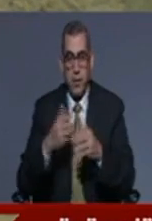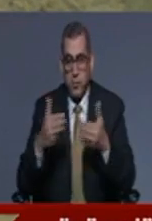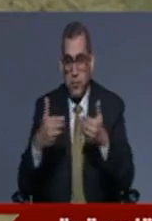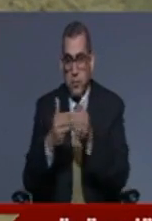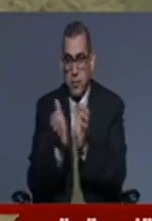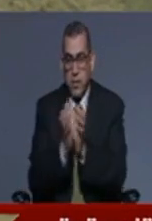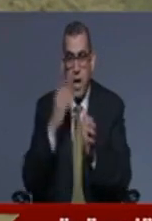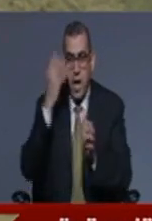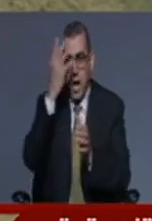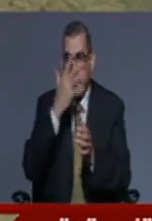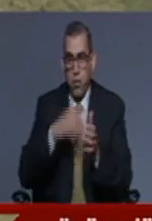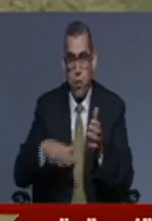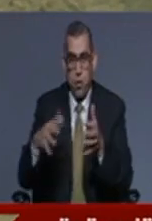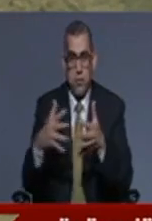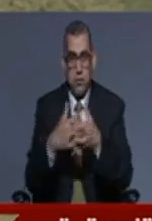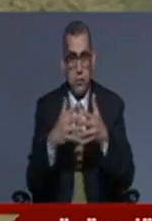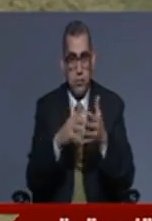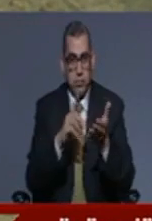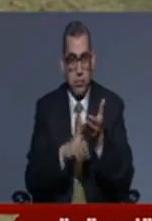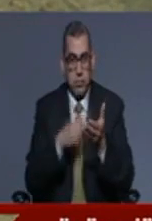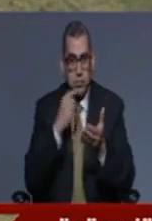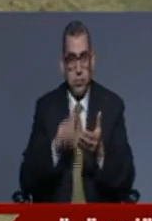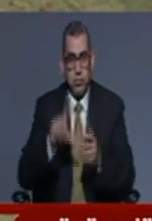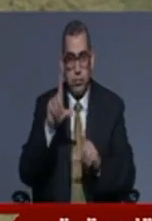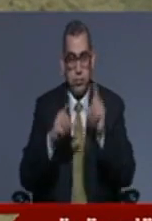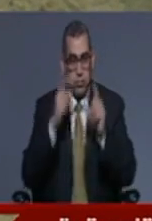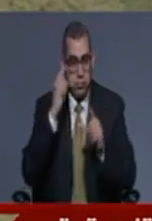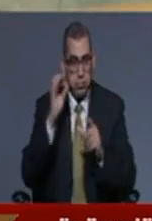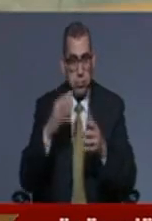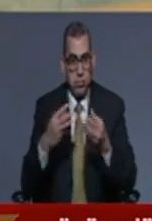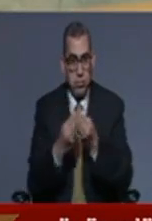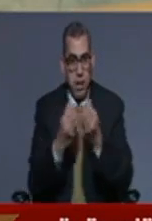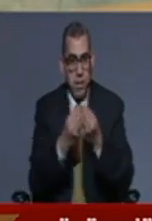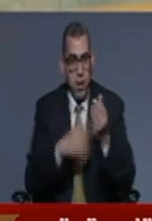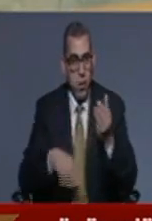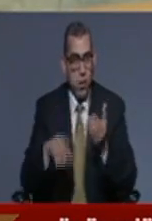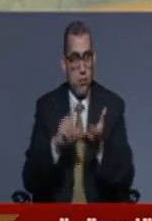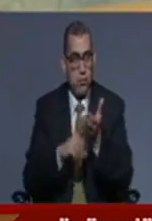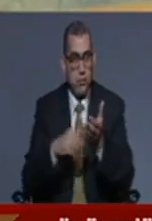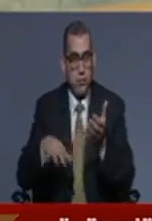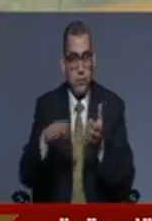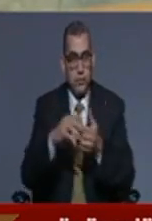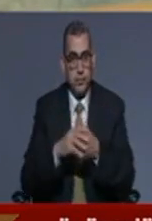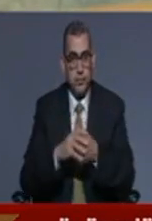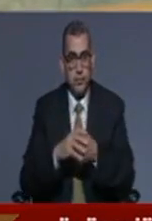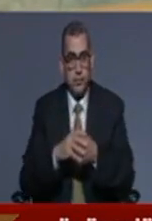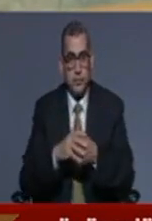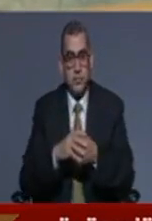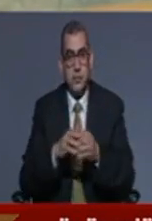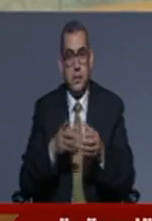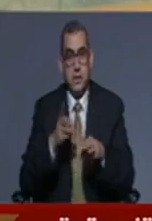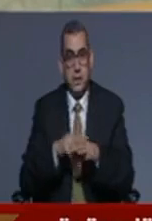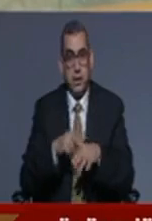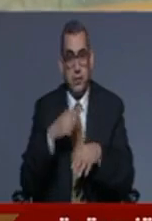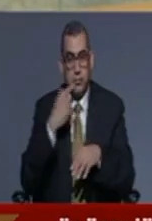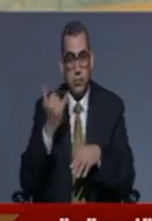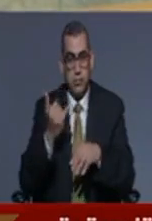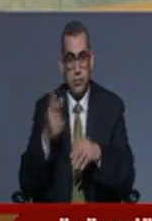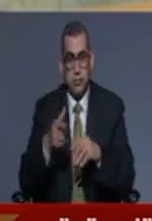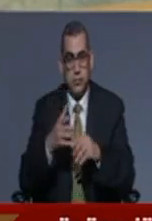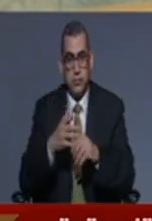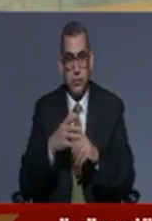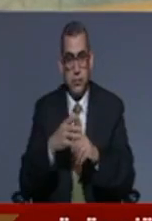الأفريقيين والقادة المسؤولين عن التنفيذ معا إلى نيروبي، وذلك